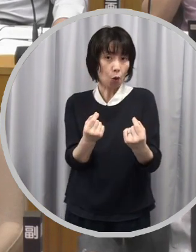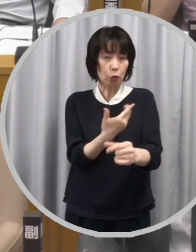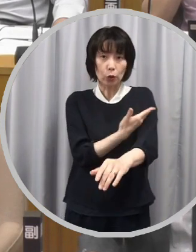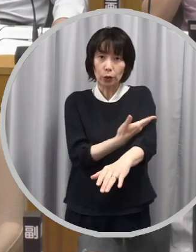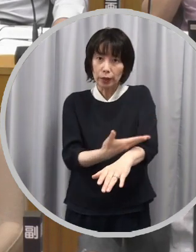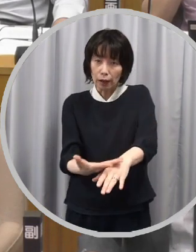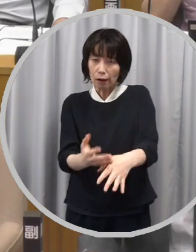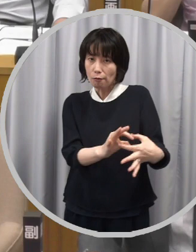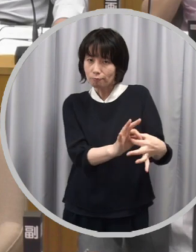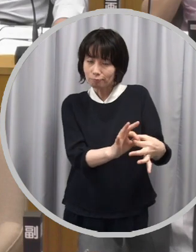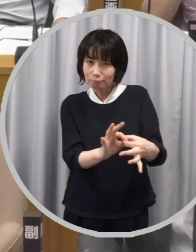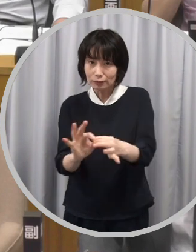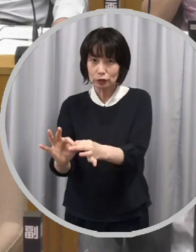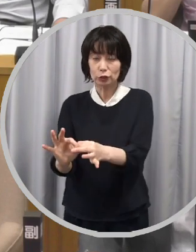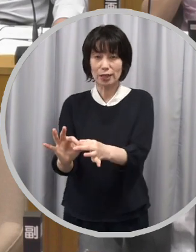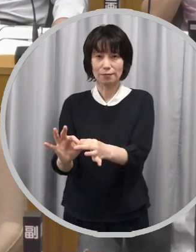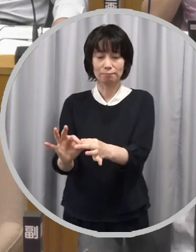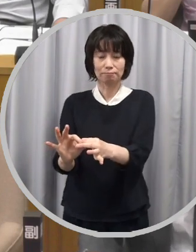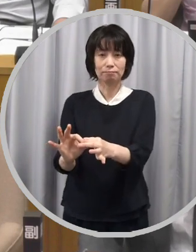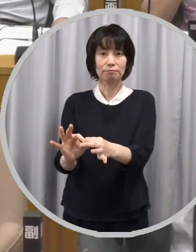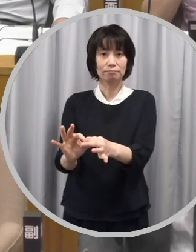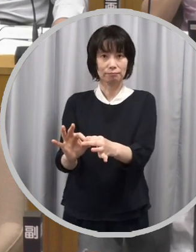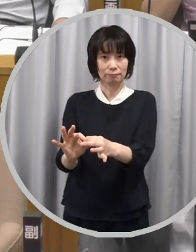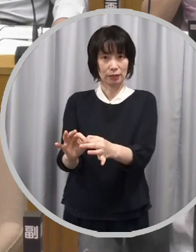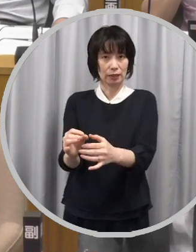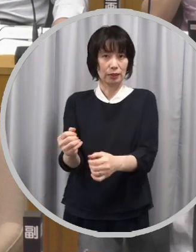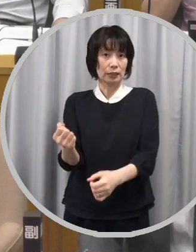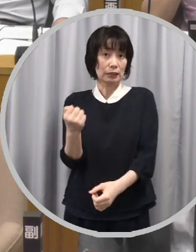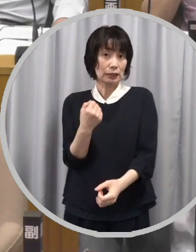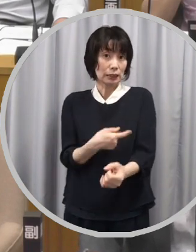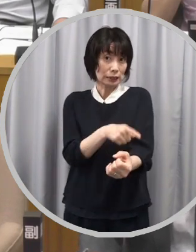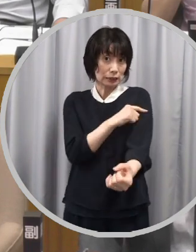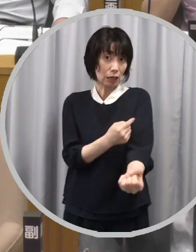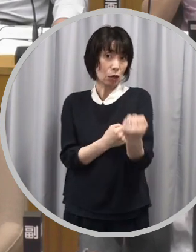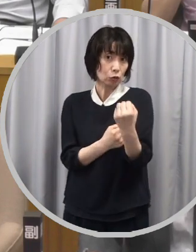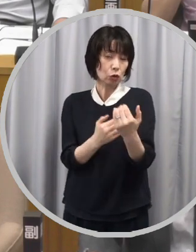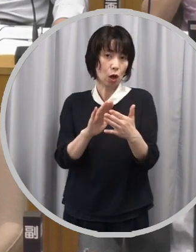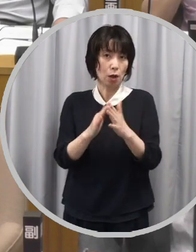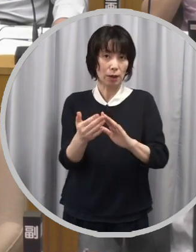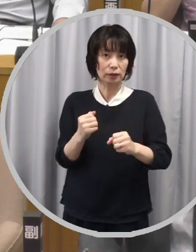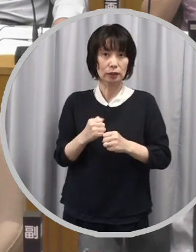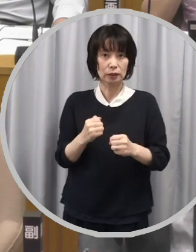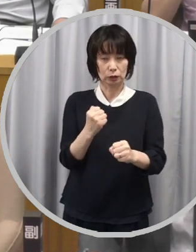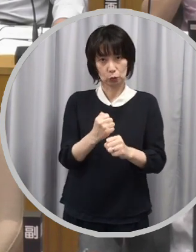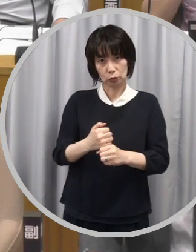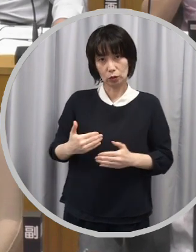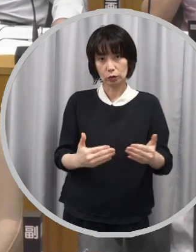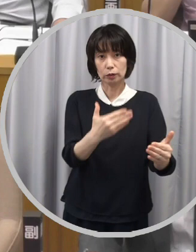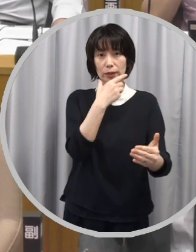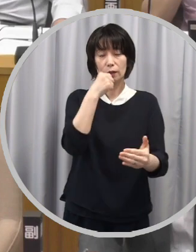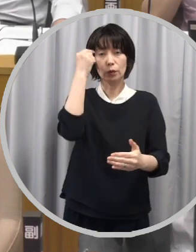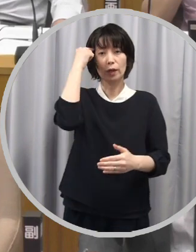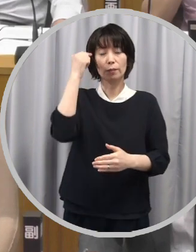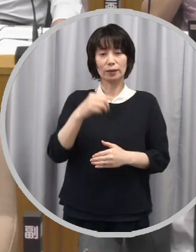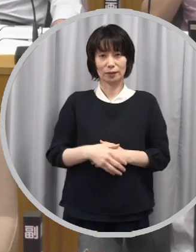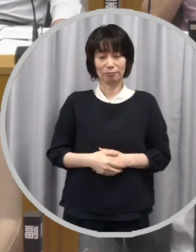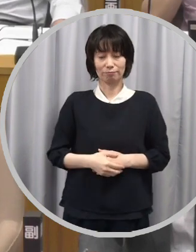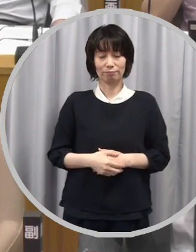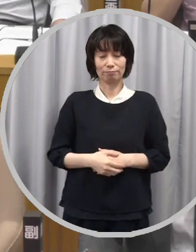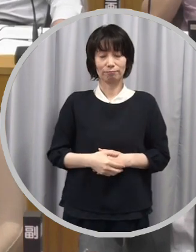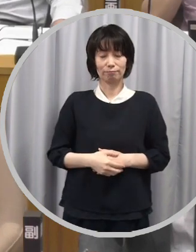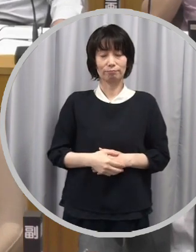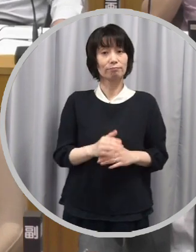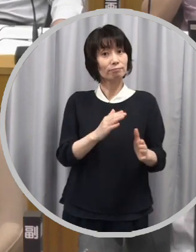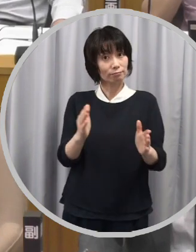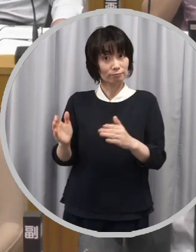を止めることなく、引き続き力強いまちづくりを進めてまいりたいと存じます。次